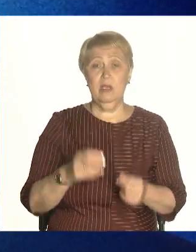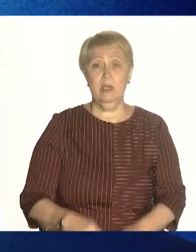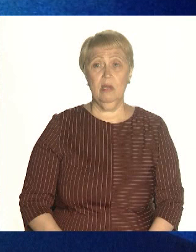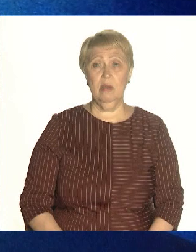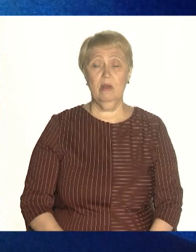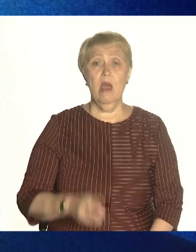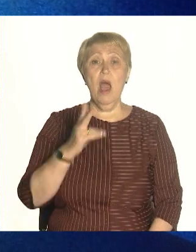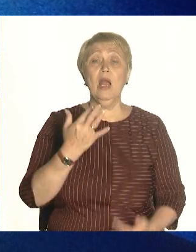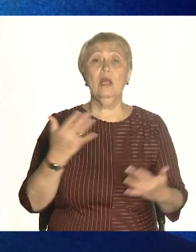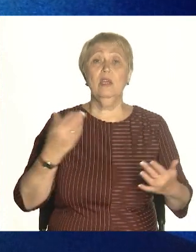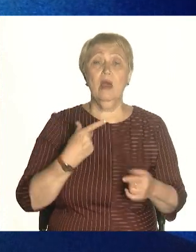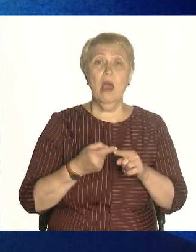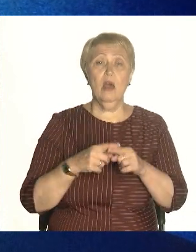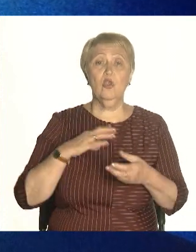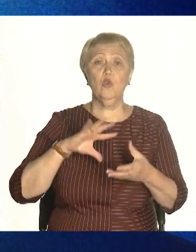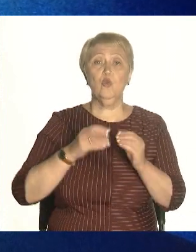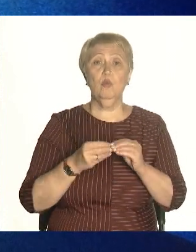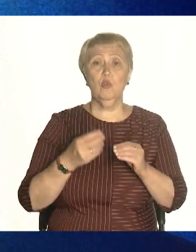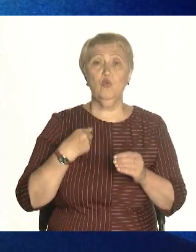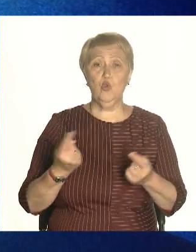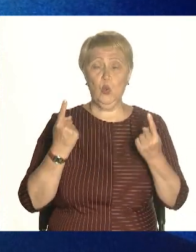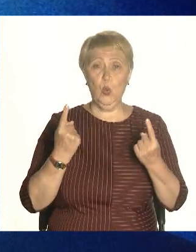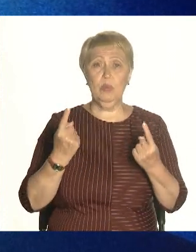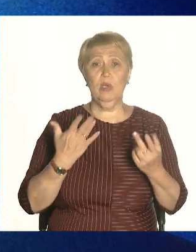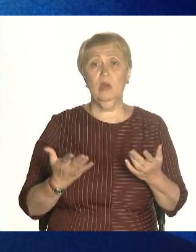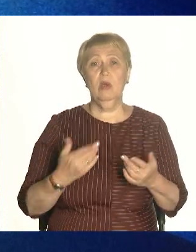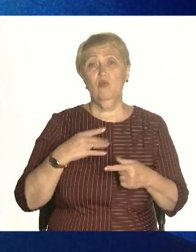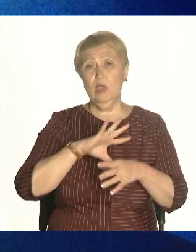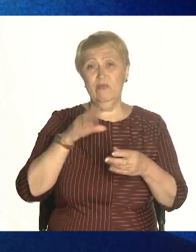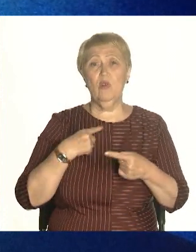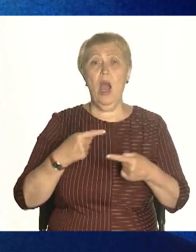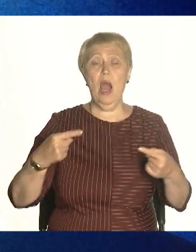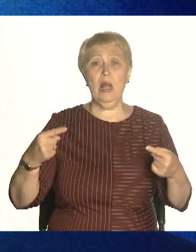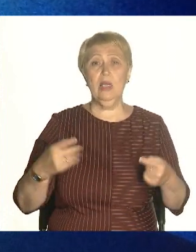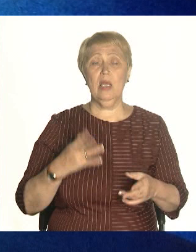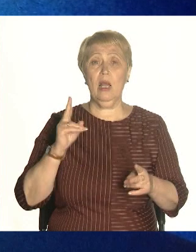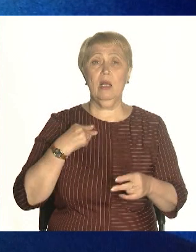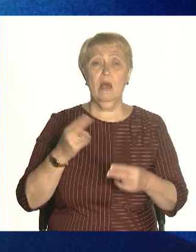работают или по-разному? По мелочи? То есть, как правило, скажем так,